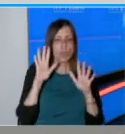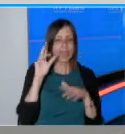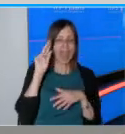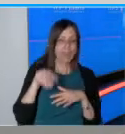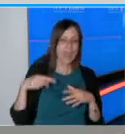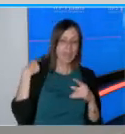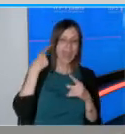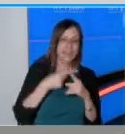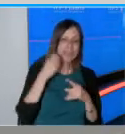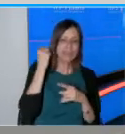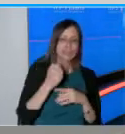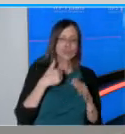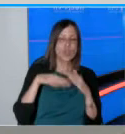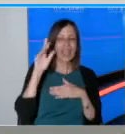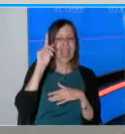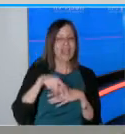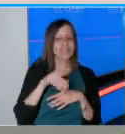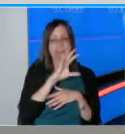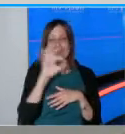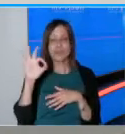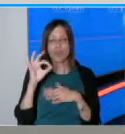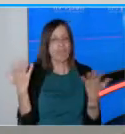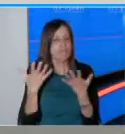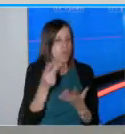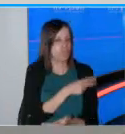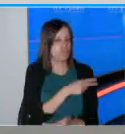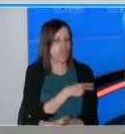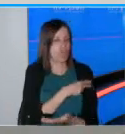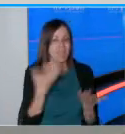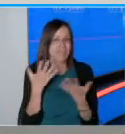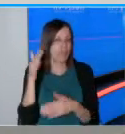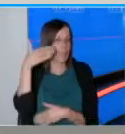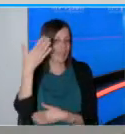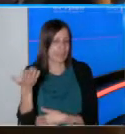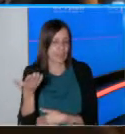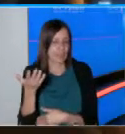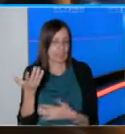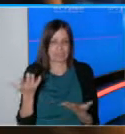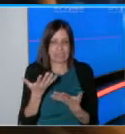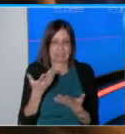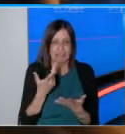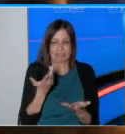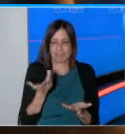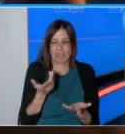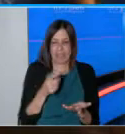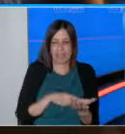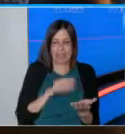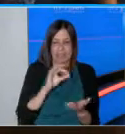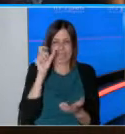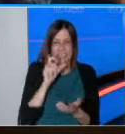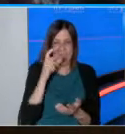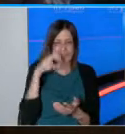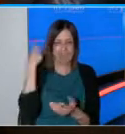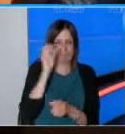עד היום נצחו יותר מ-1,500. איפה המשטרה? איפה המדינה? מה זה דם זרחים ערבים מתקר? עד שבא